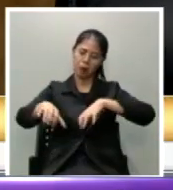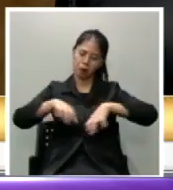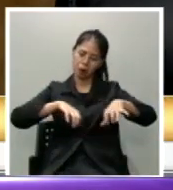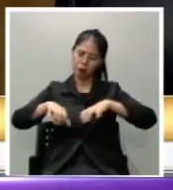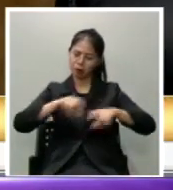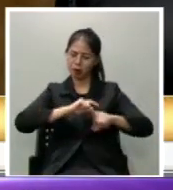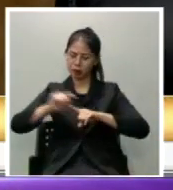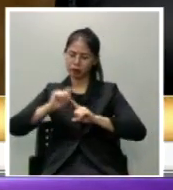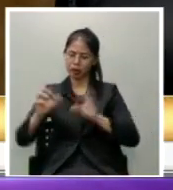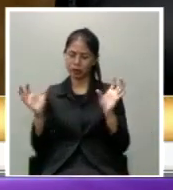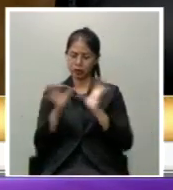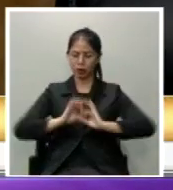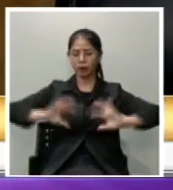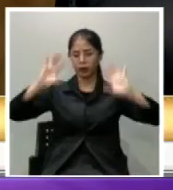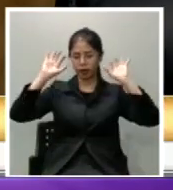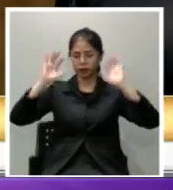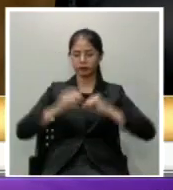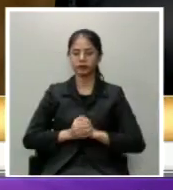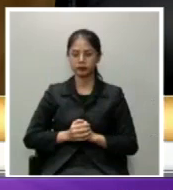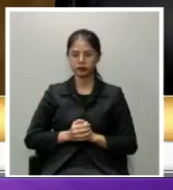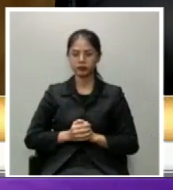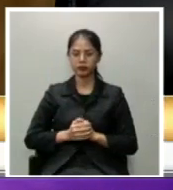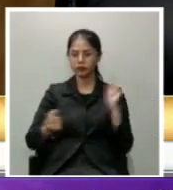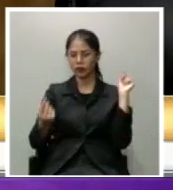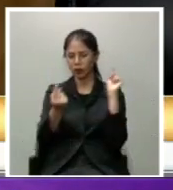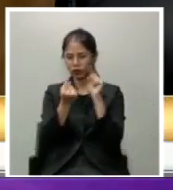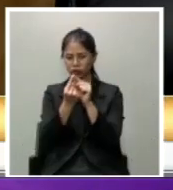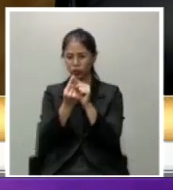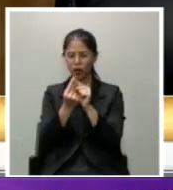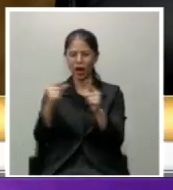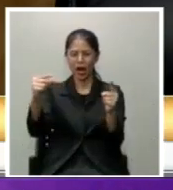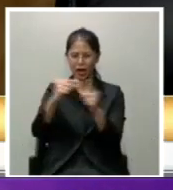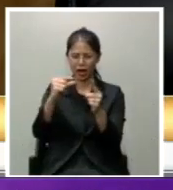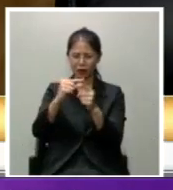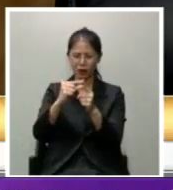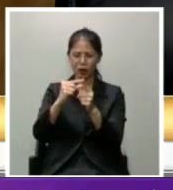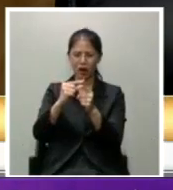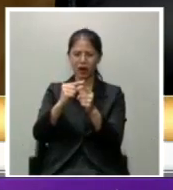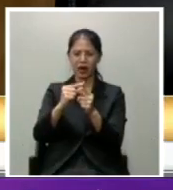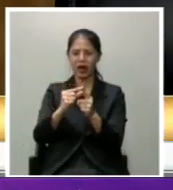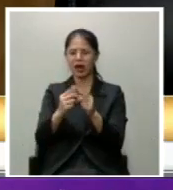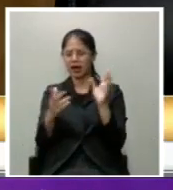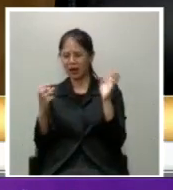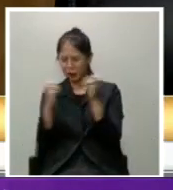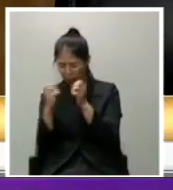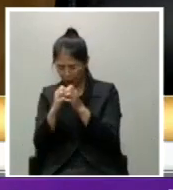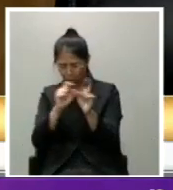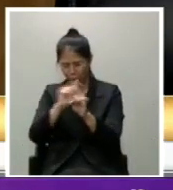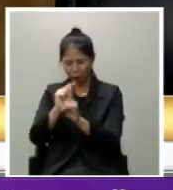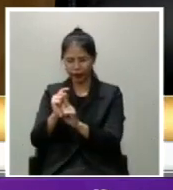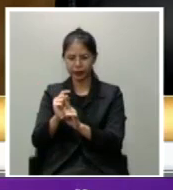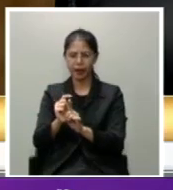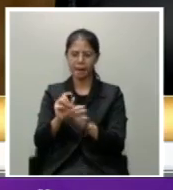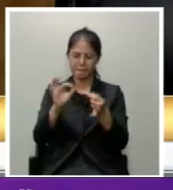แผ่นดินการแทรกแซงก้าวก่ายนั้นเป็นคำต้องห้ามในรัฐธรรมนูญมาตรา186วรรค2จ